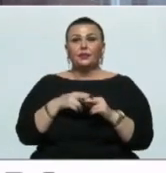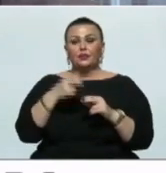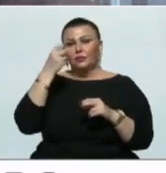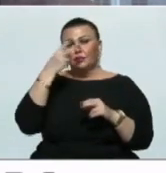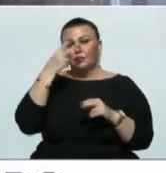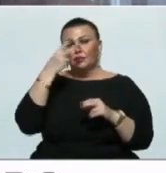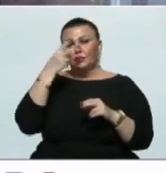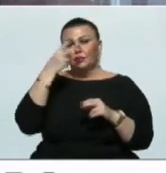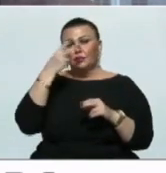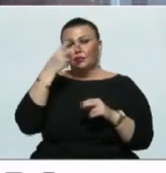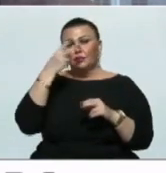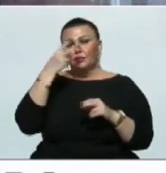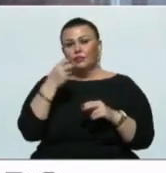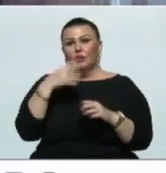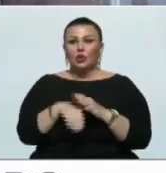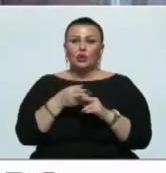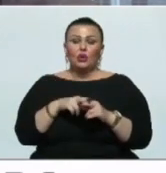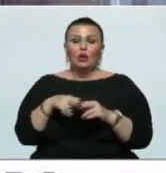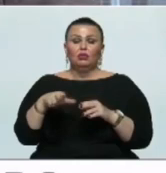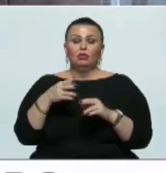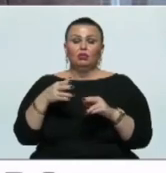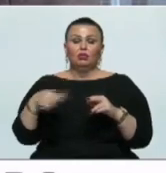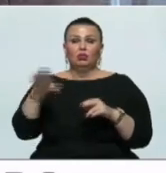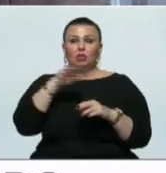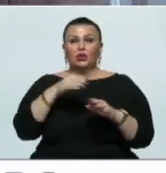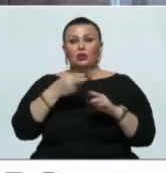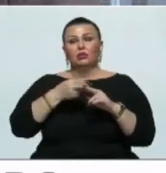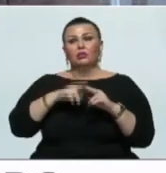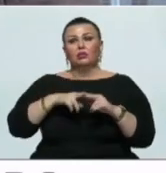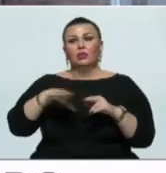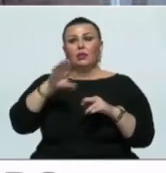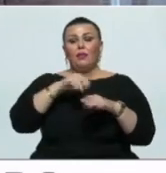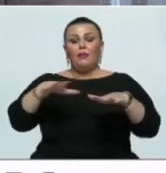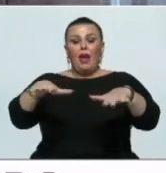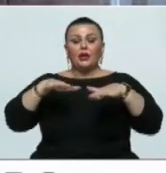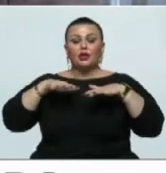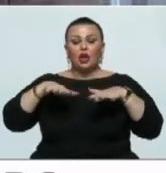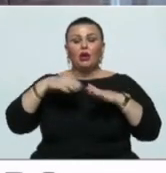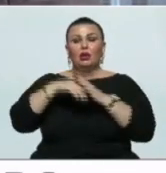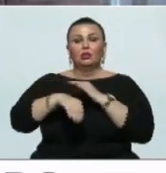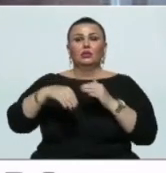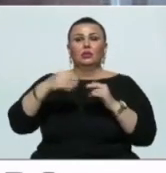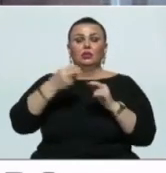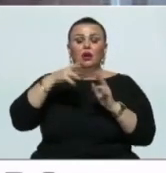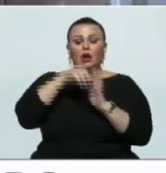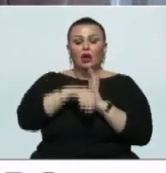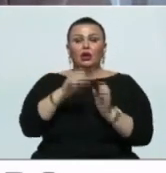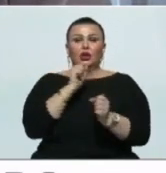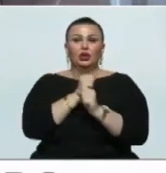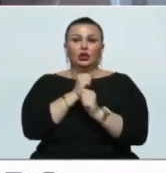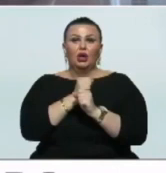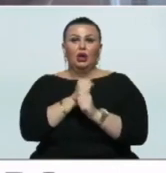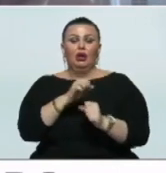kere gerek meclis başkanımıza, dışişleri bakanımıza, eski başbakanımıza bu süreç içinde